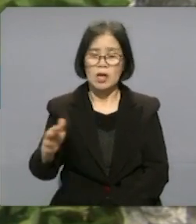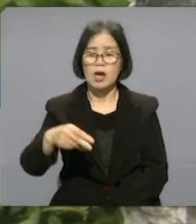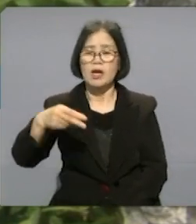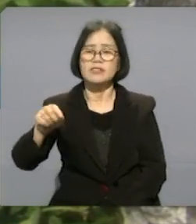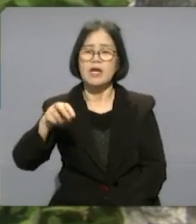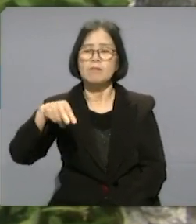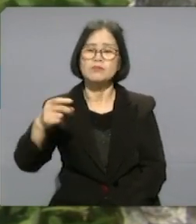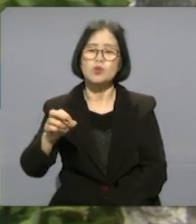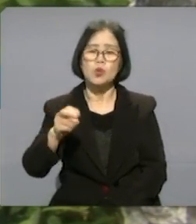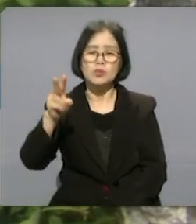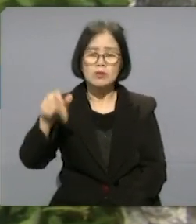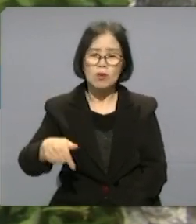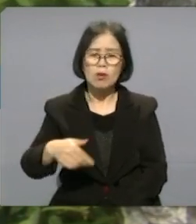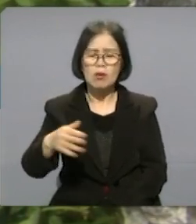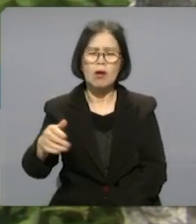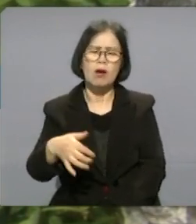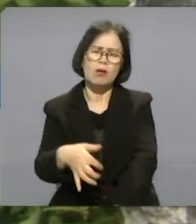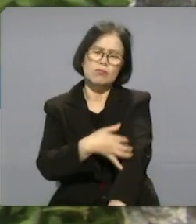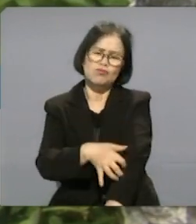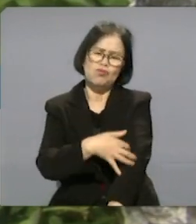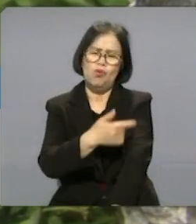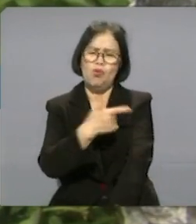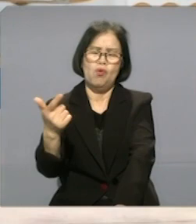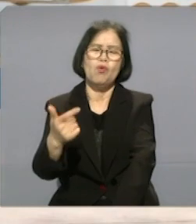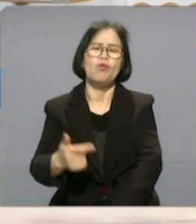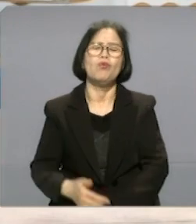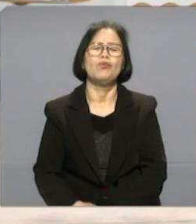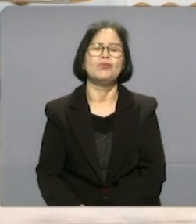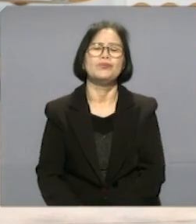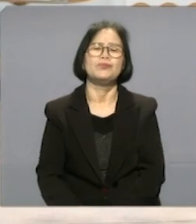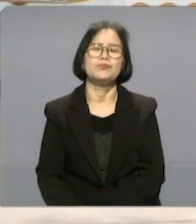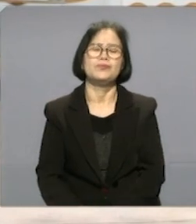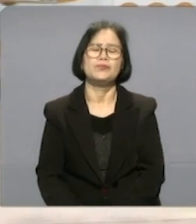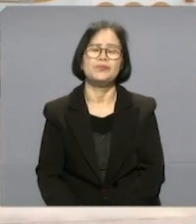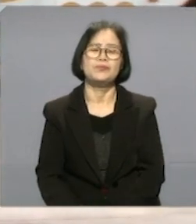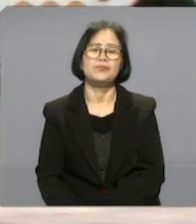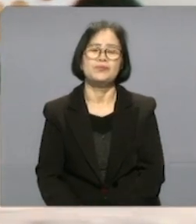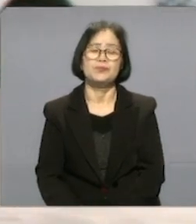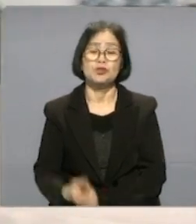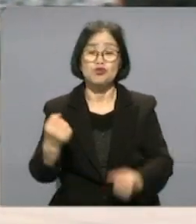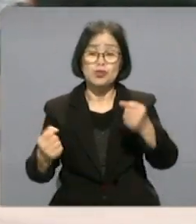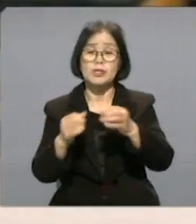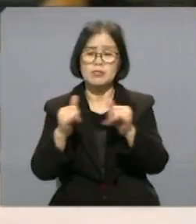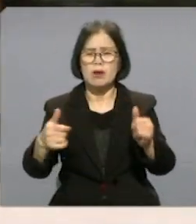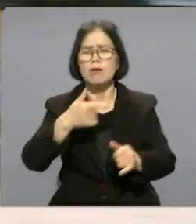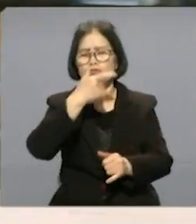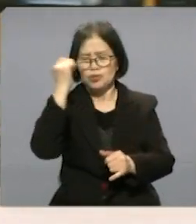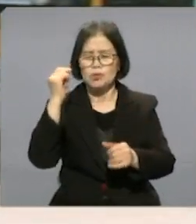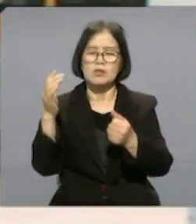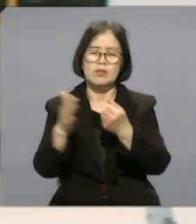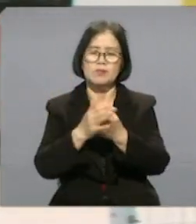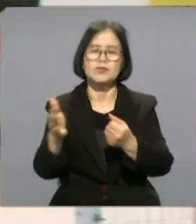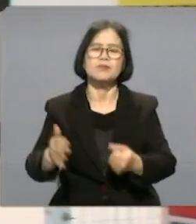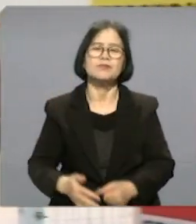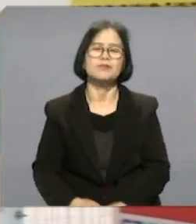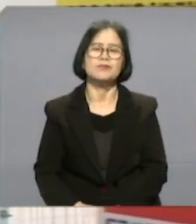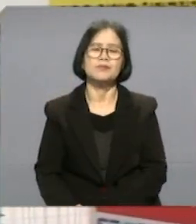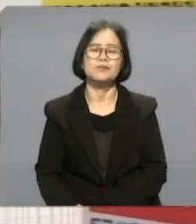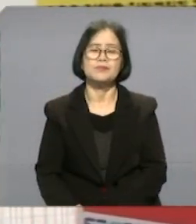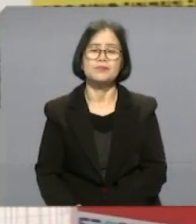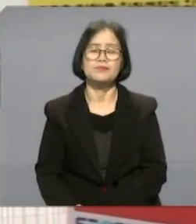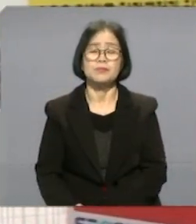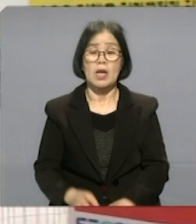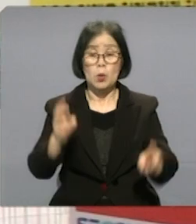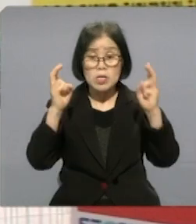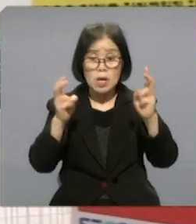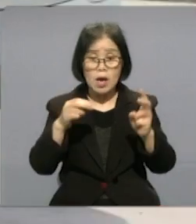지충역이나 삼성역으로 나갈 때 상당히 불편한 점이 있어서. 운전기사가 부족하기 때문입니다. 한